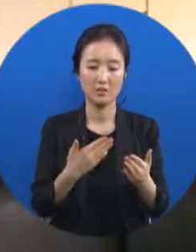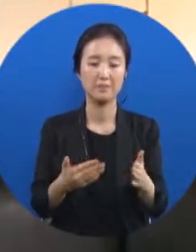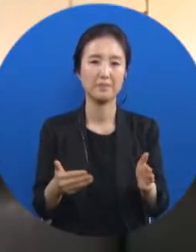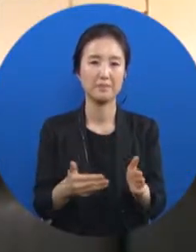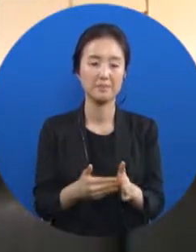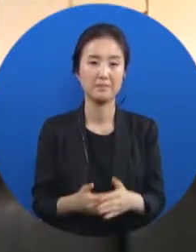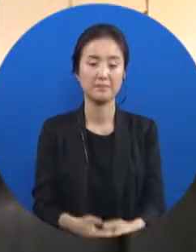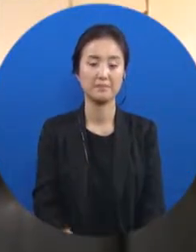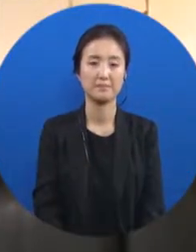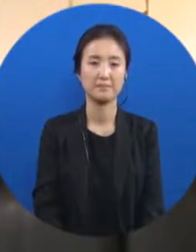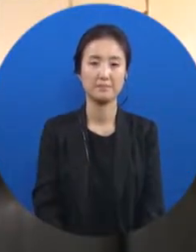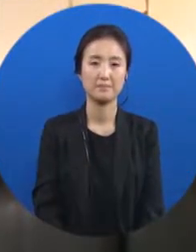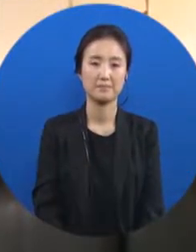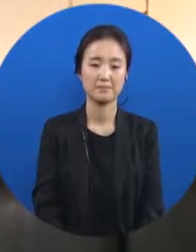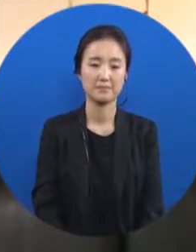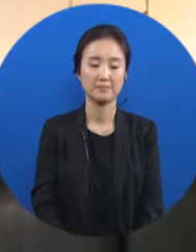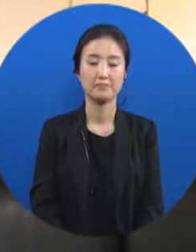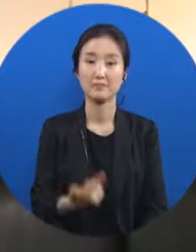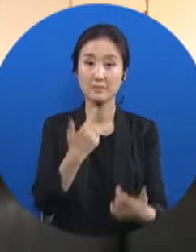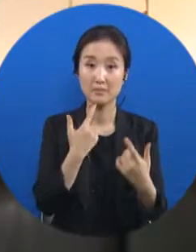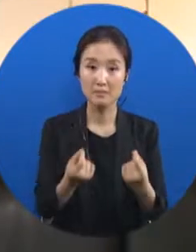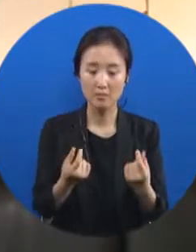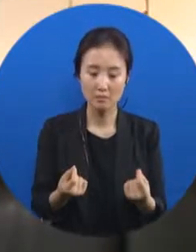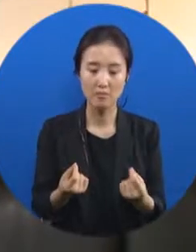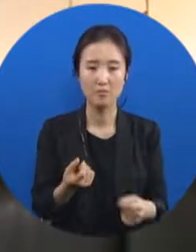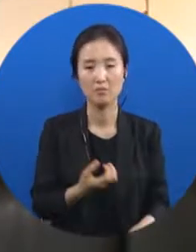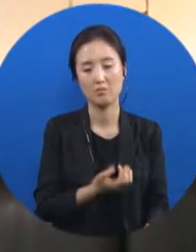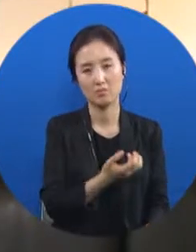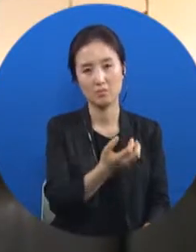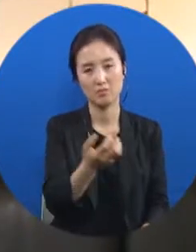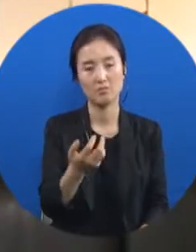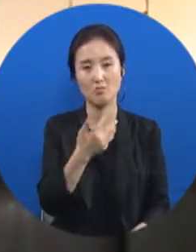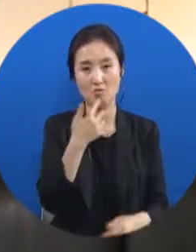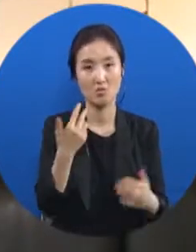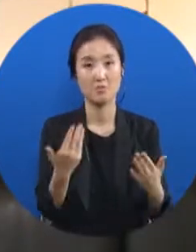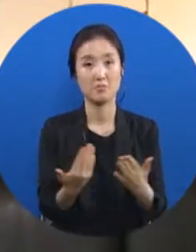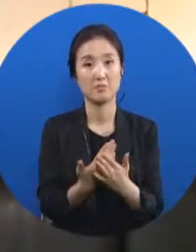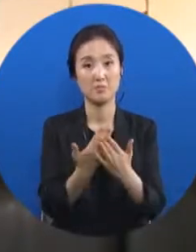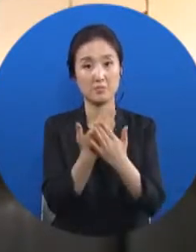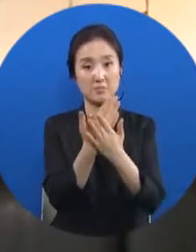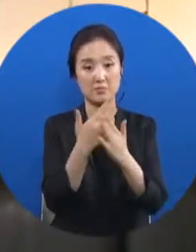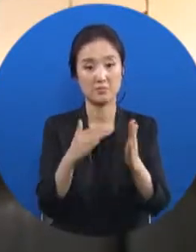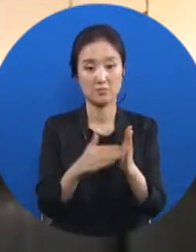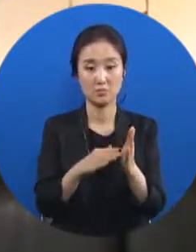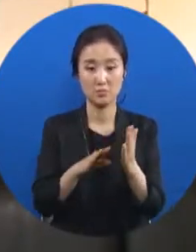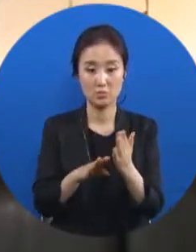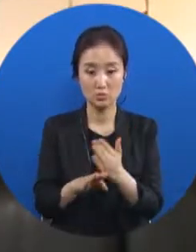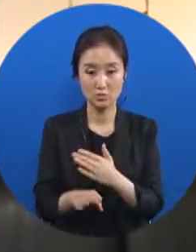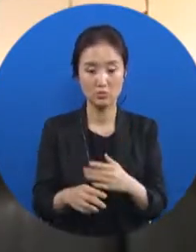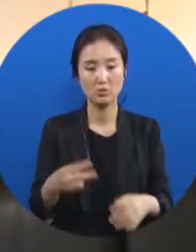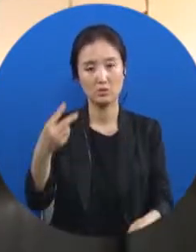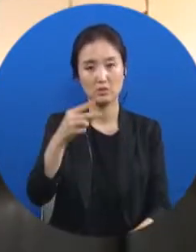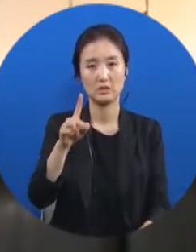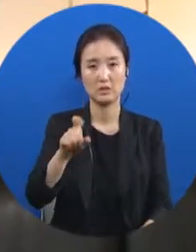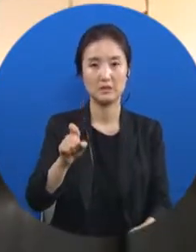이제 그렇게 돌아다니고 영어가 되기 시작하면서 2001년 12월에 한국을